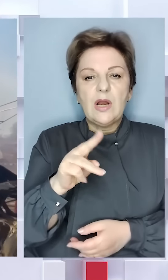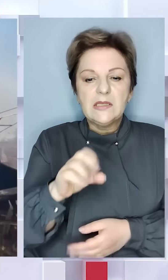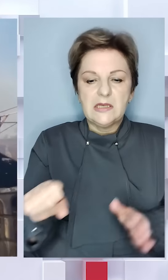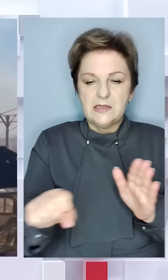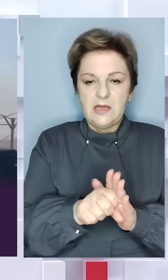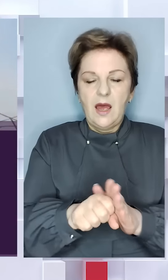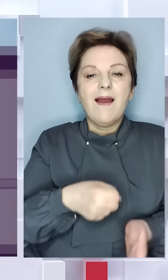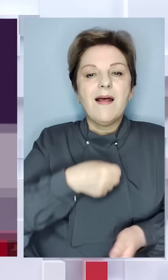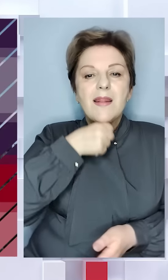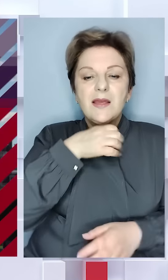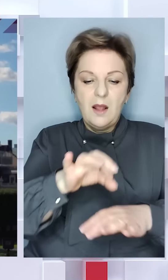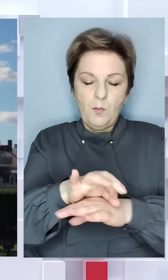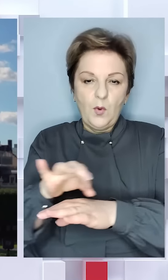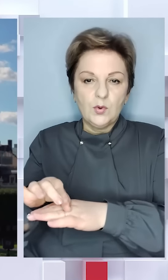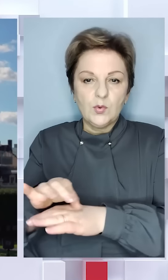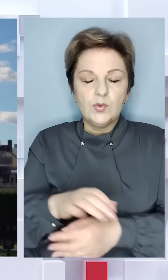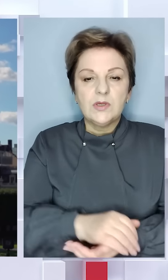подружжя.